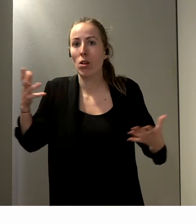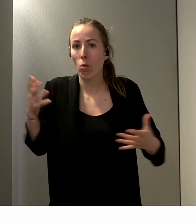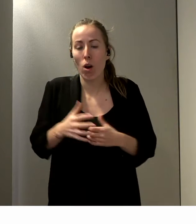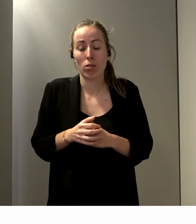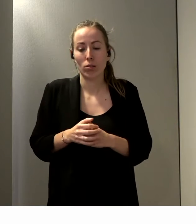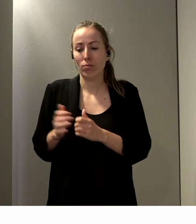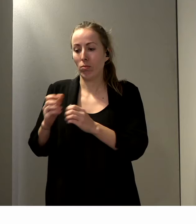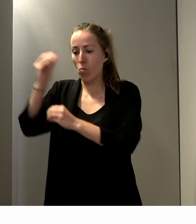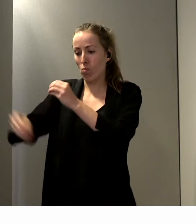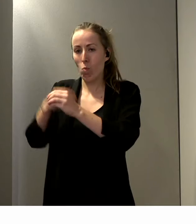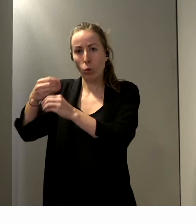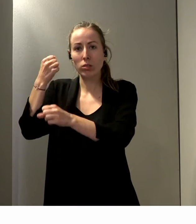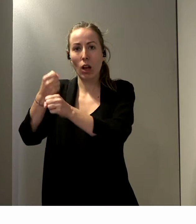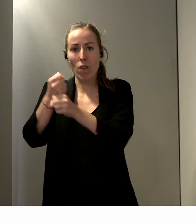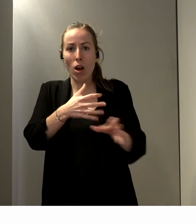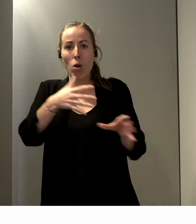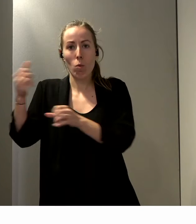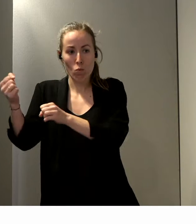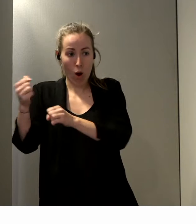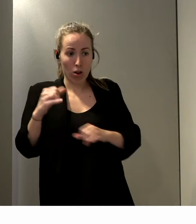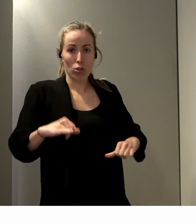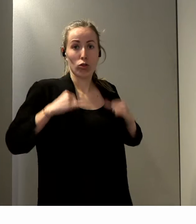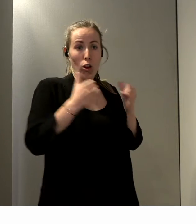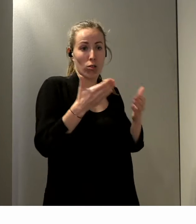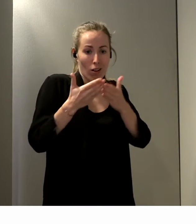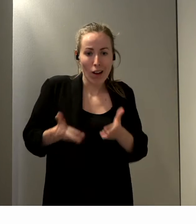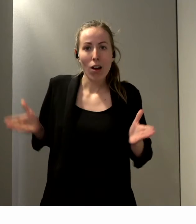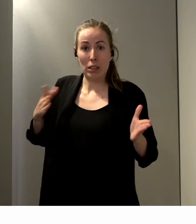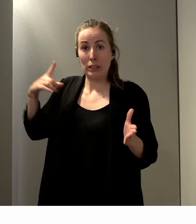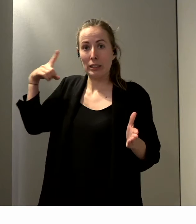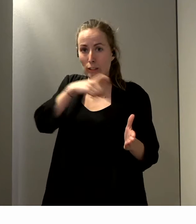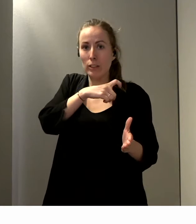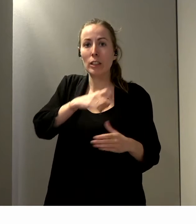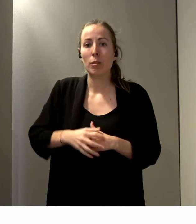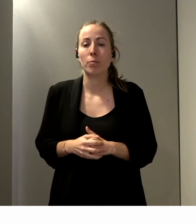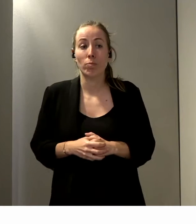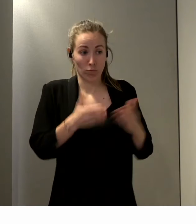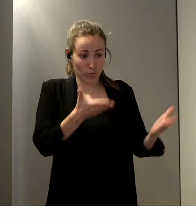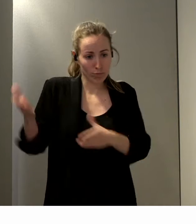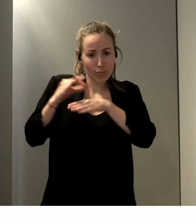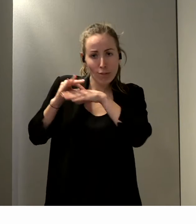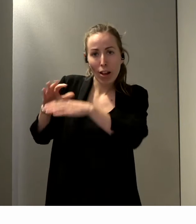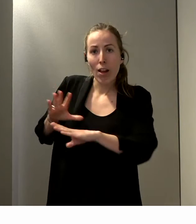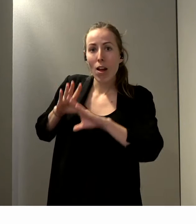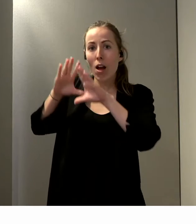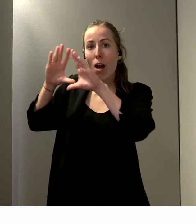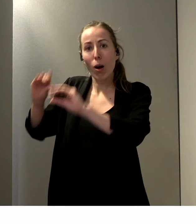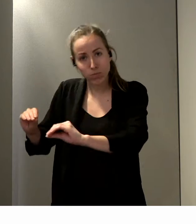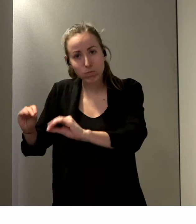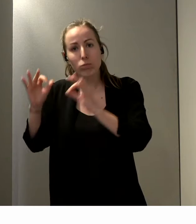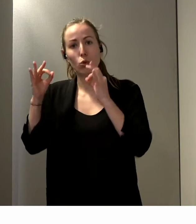les jeunes dans l'emploi, les aider à trouver leur voie et leur emploi. Et donc il y a un an, donc c'est un